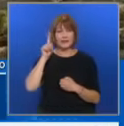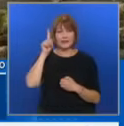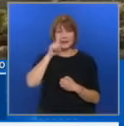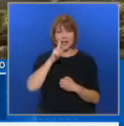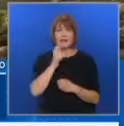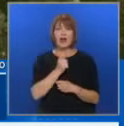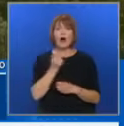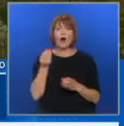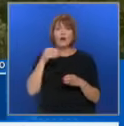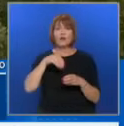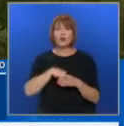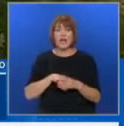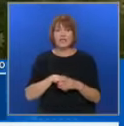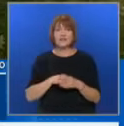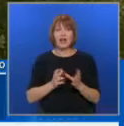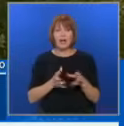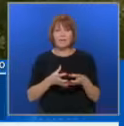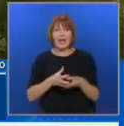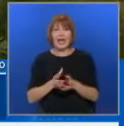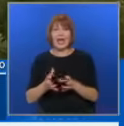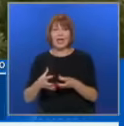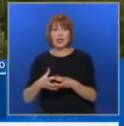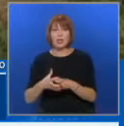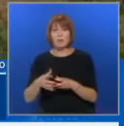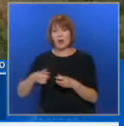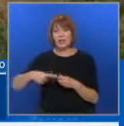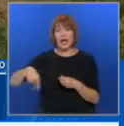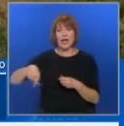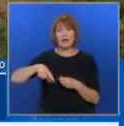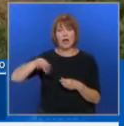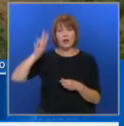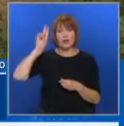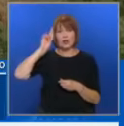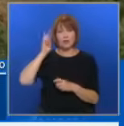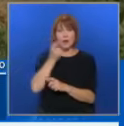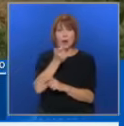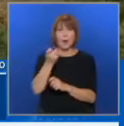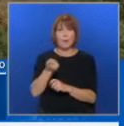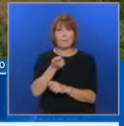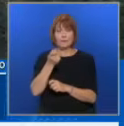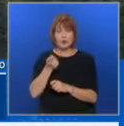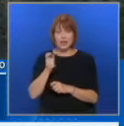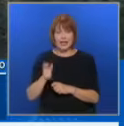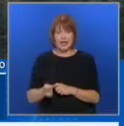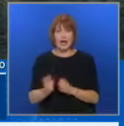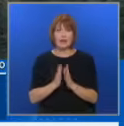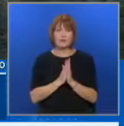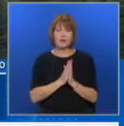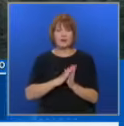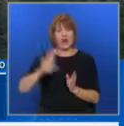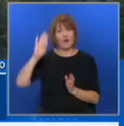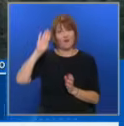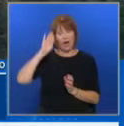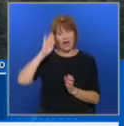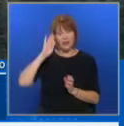гасенето на пожара се включиха екипи от няколко регионални служби на пожарната. Бяха призовани военните,